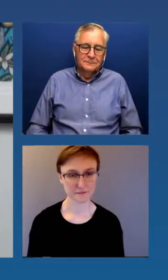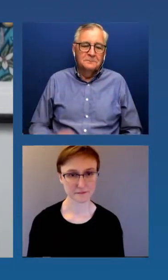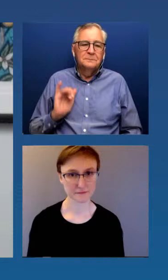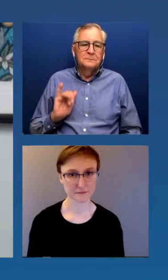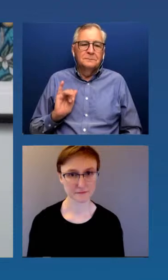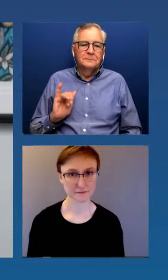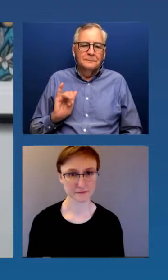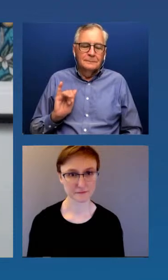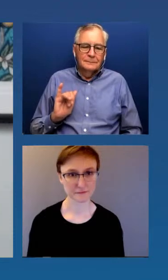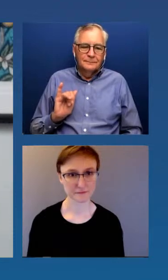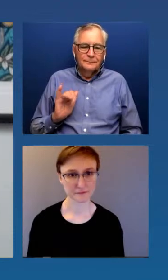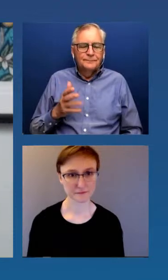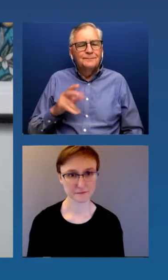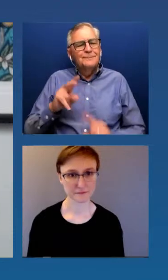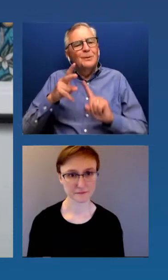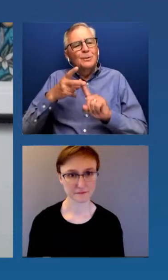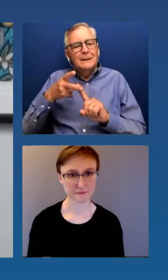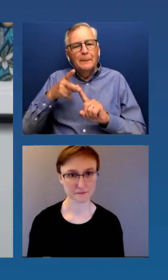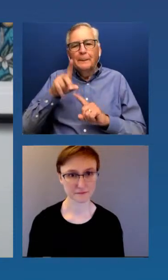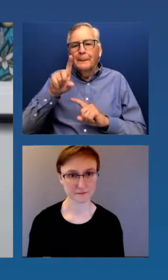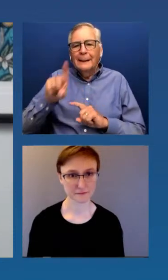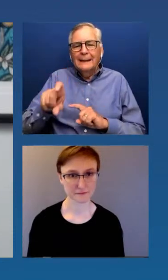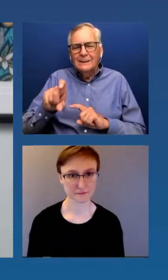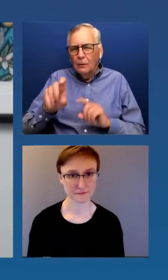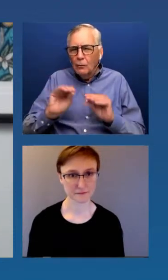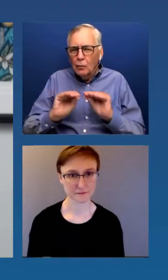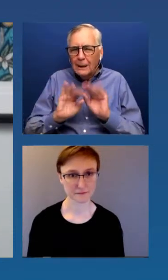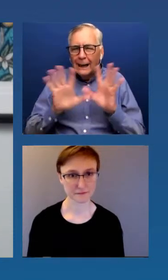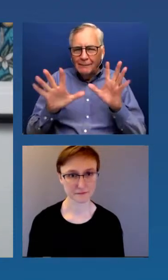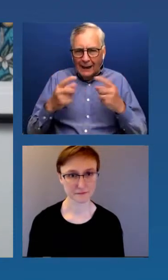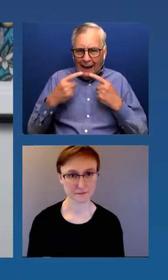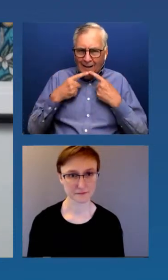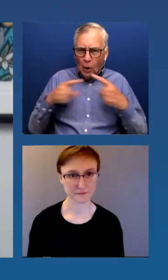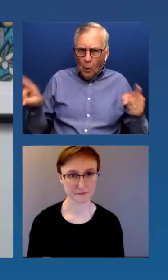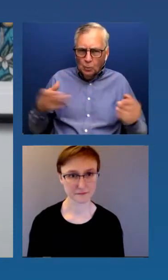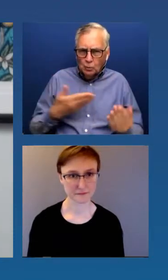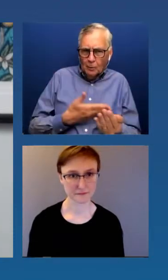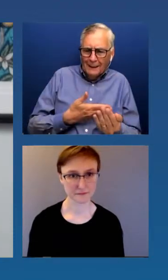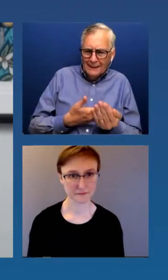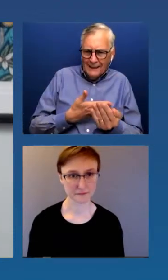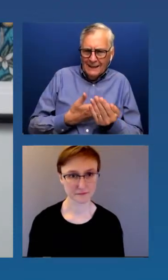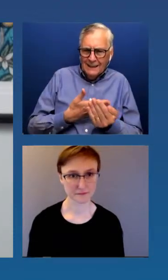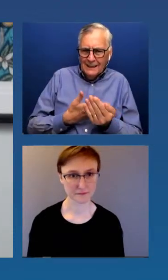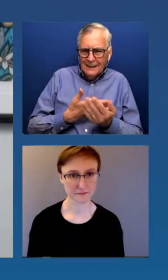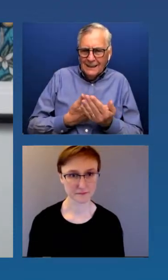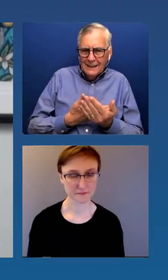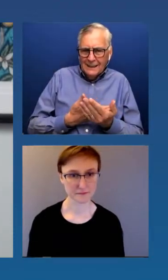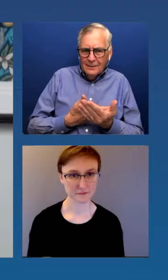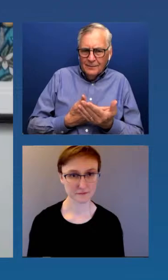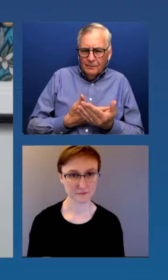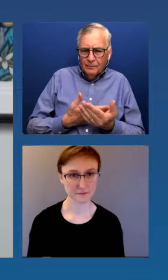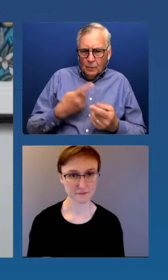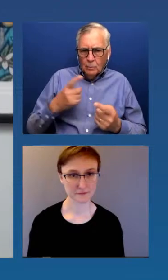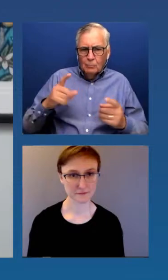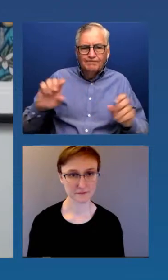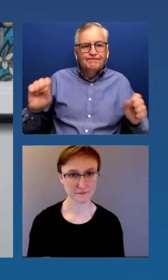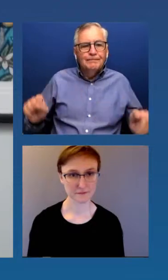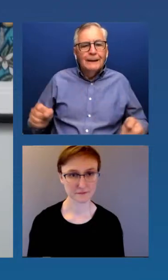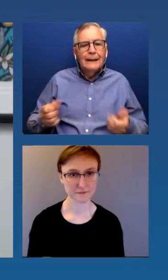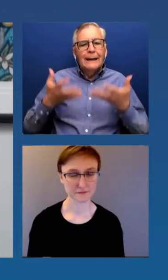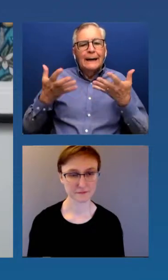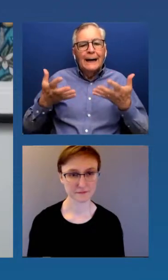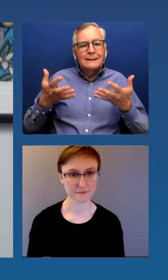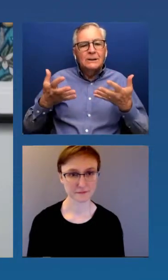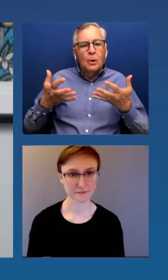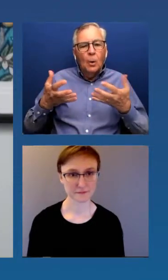Et puis, deuxième question, je veux juste clarifier. Donc, il y a eu une annonce ce matin par rapport à la création